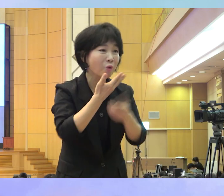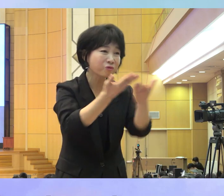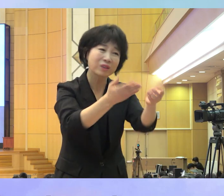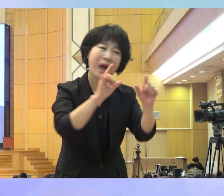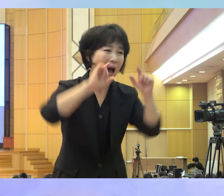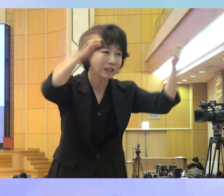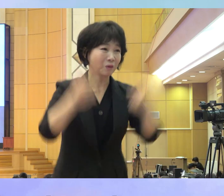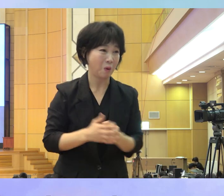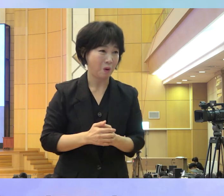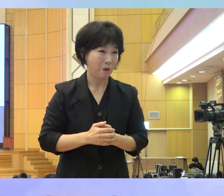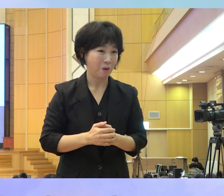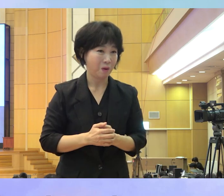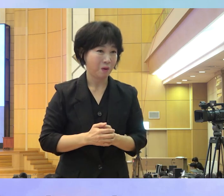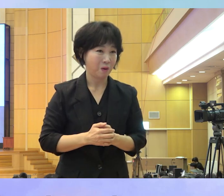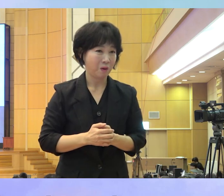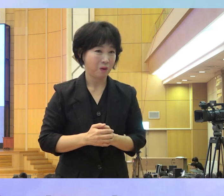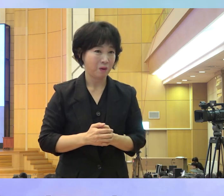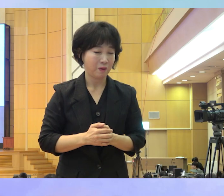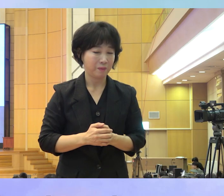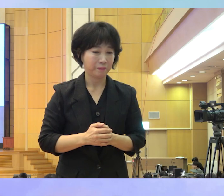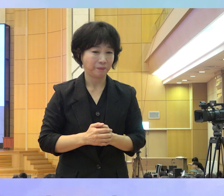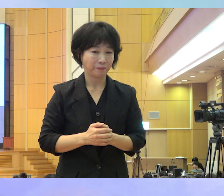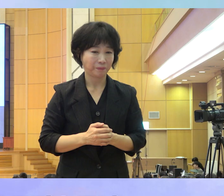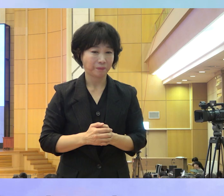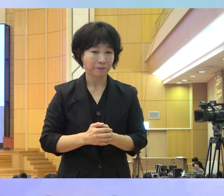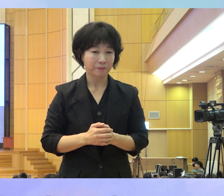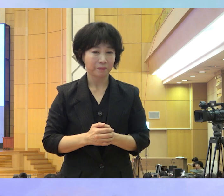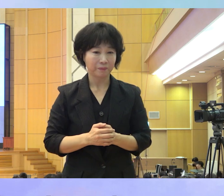아니고 12사도가 됐다고 복이 있는 것이 아니라